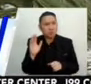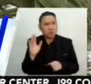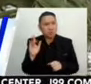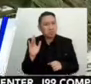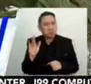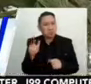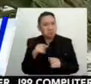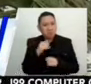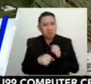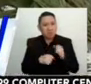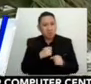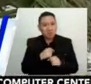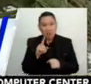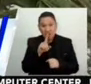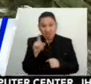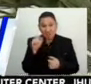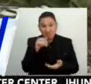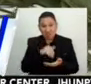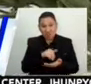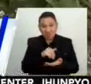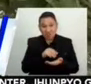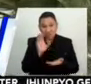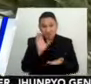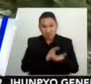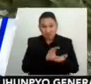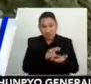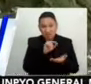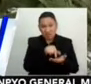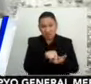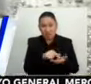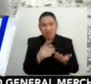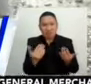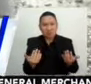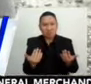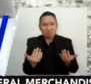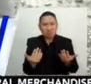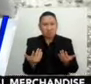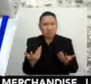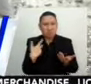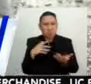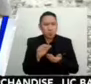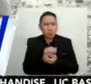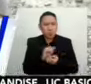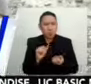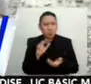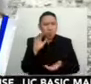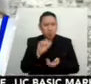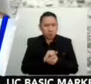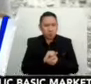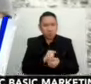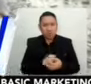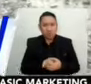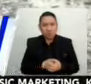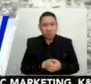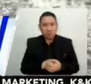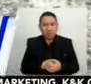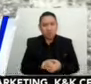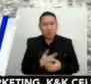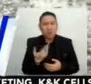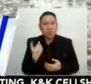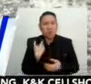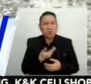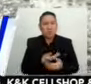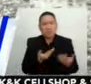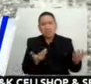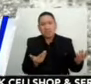pong puhunan mukhang pinadapa na rin daw ng nagdaang bagyo yun po ay inaasahan po namin na panggastos namin sa